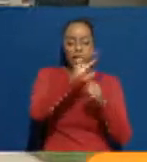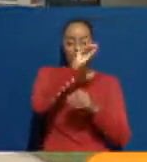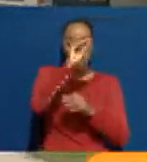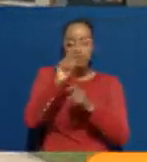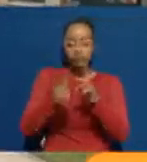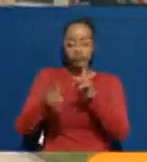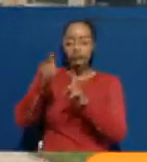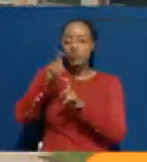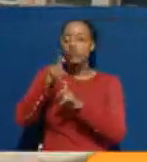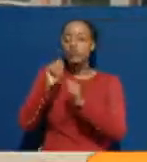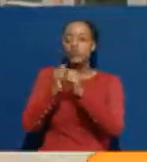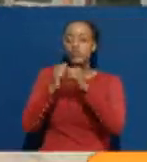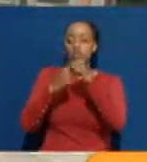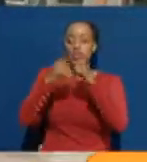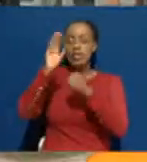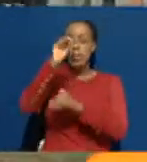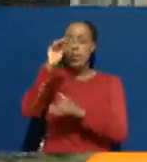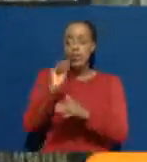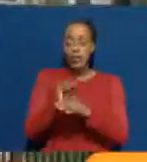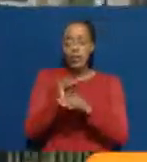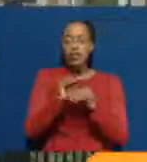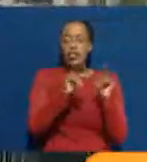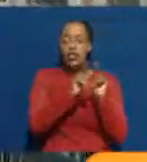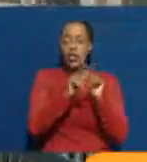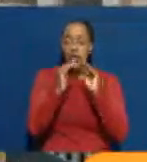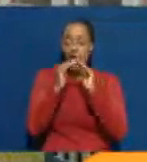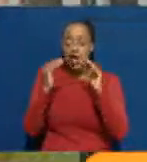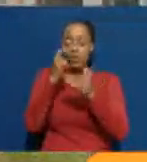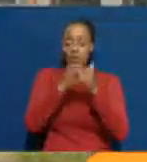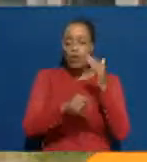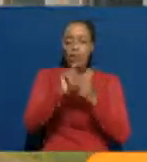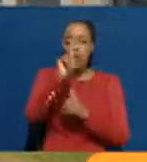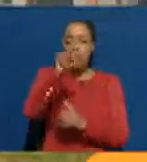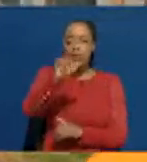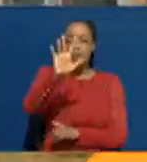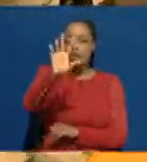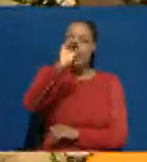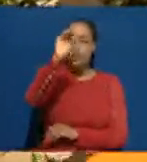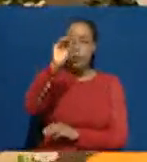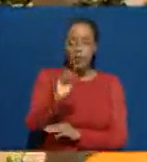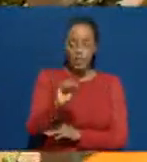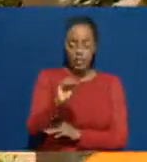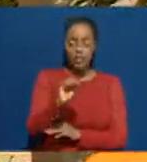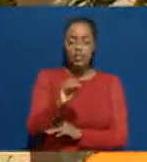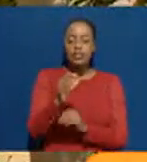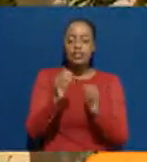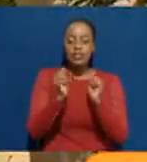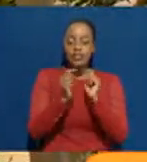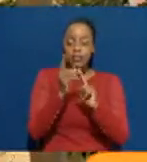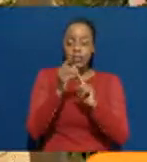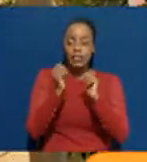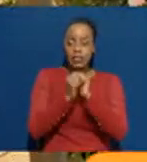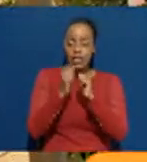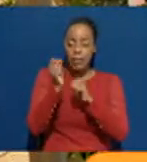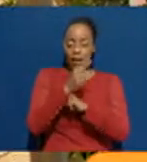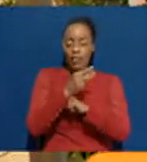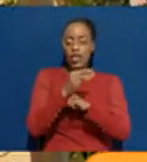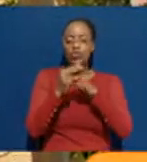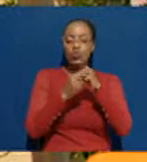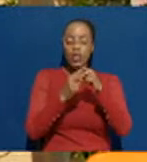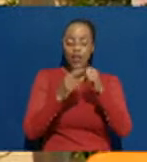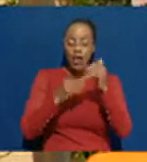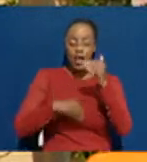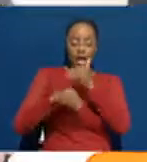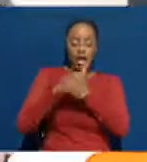hadi 16% na ushuru wa nyumba wa 1.5%. Tarehe 10 Julai mahakama iliongeza muda